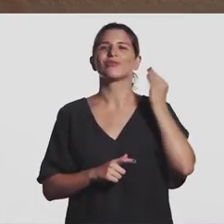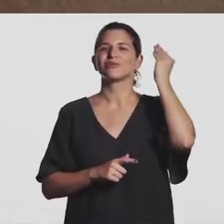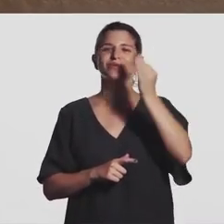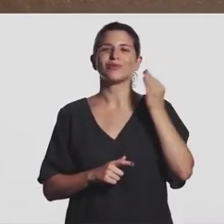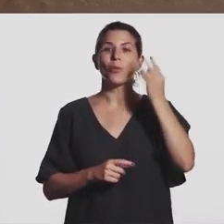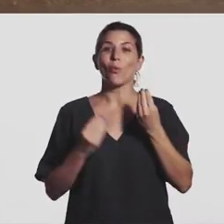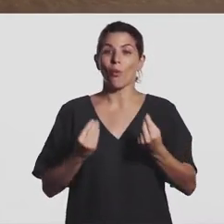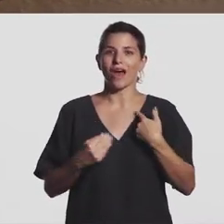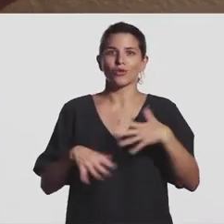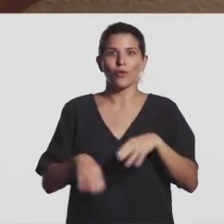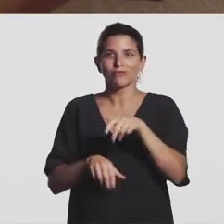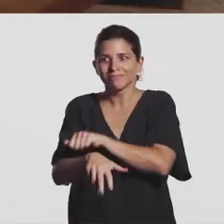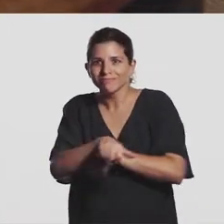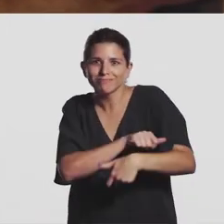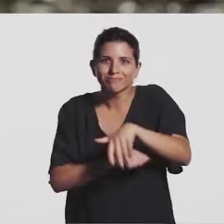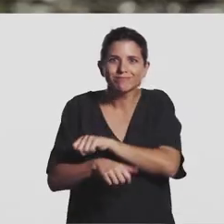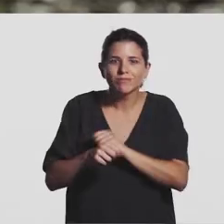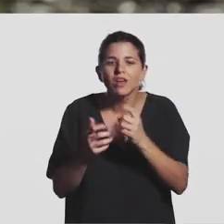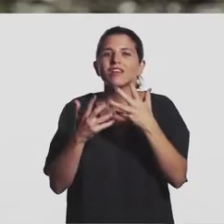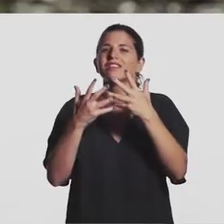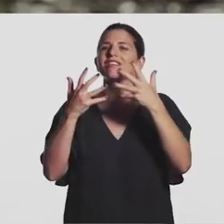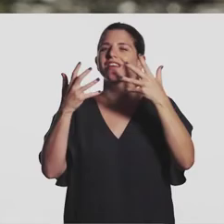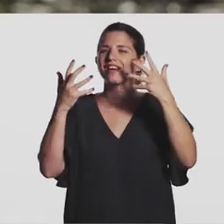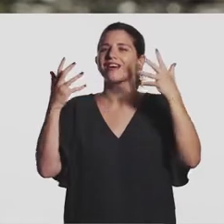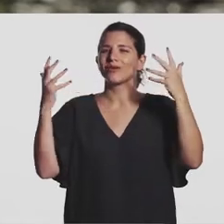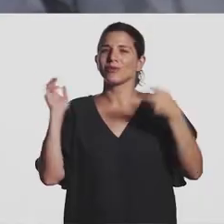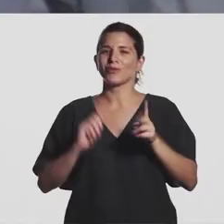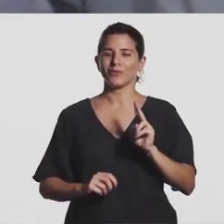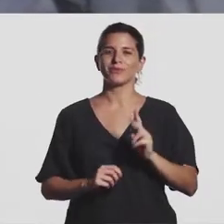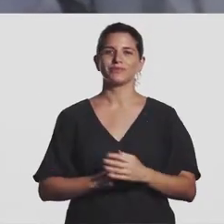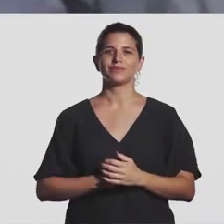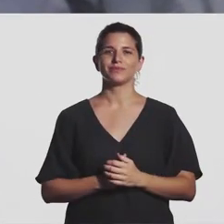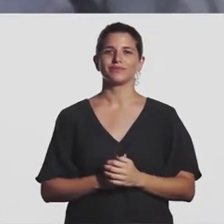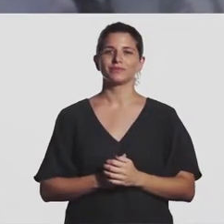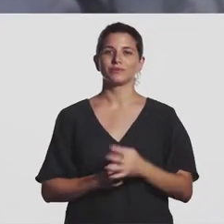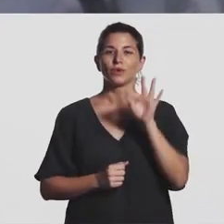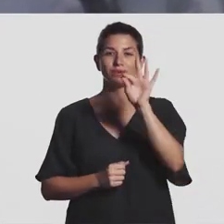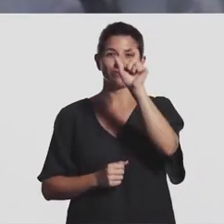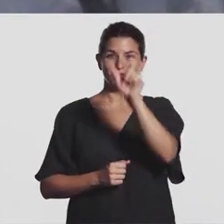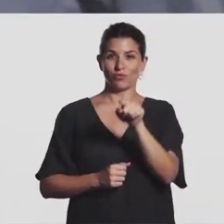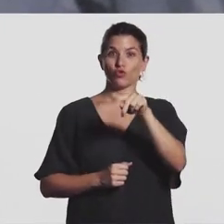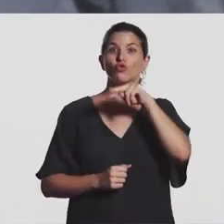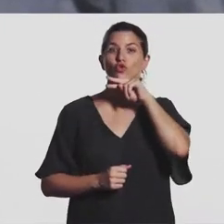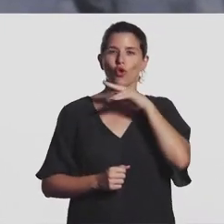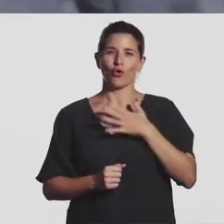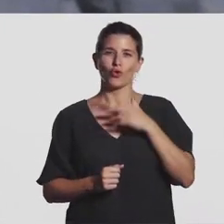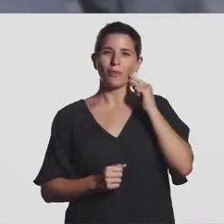parecchio e poi quando mi sono messo in moto ho capito un sacco di cose. Sì, al centro